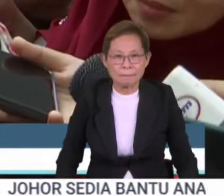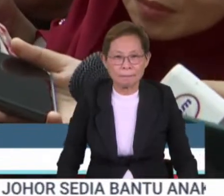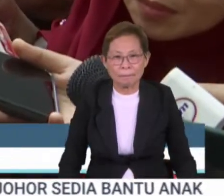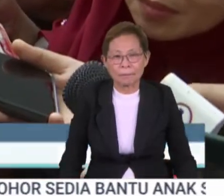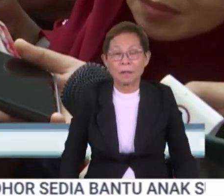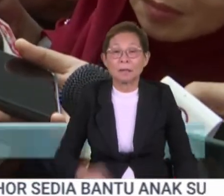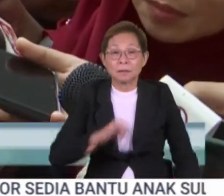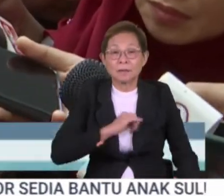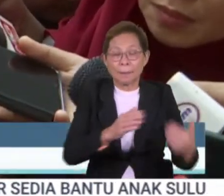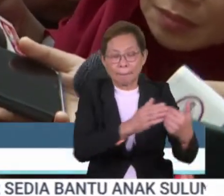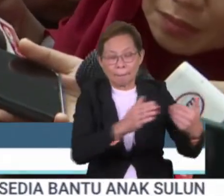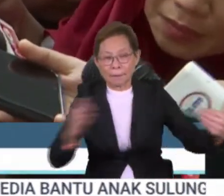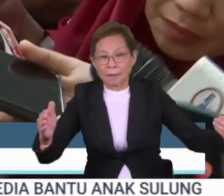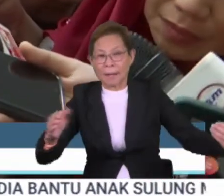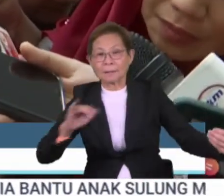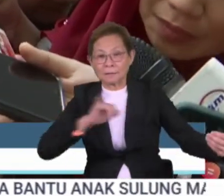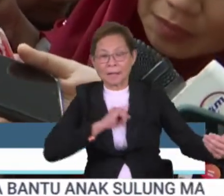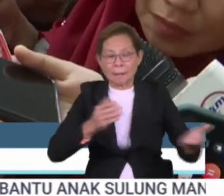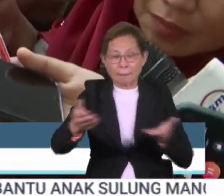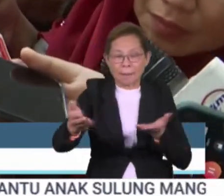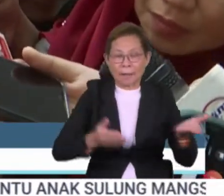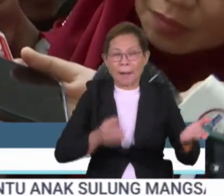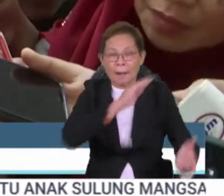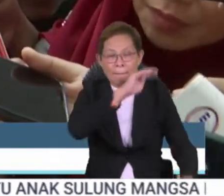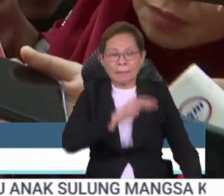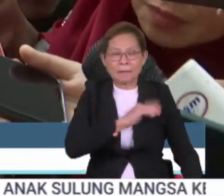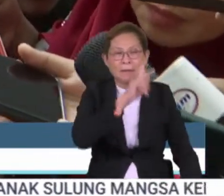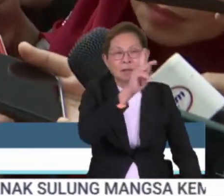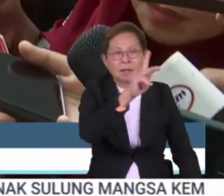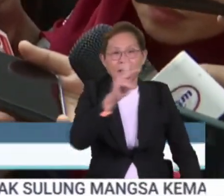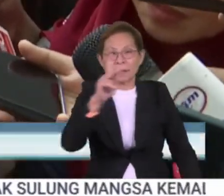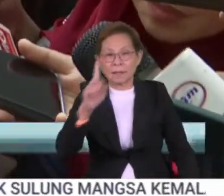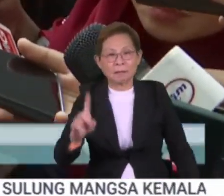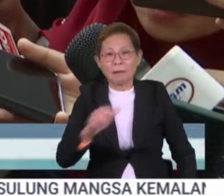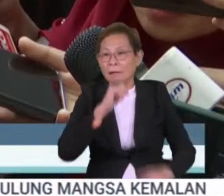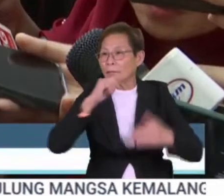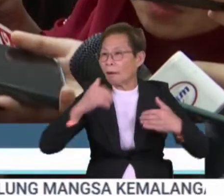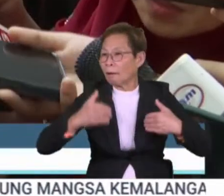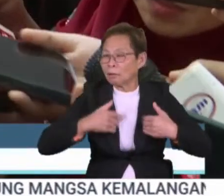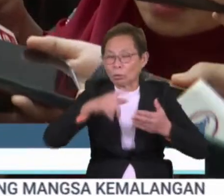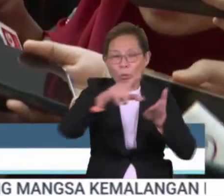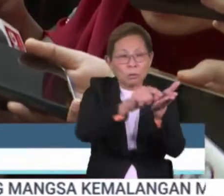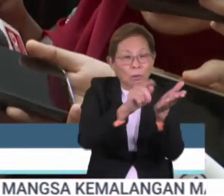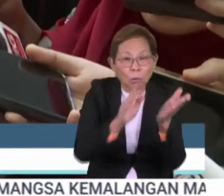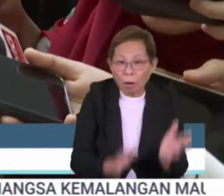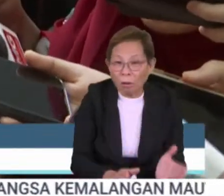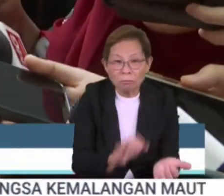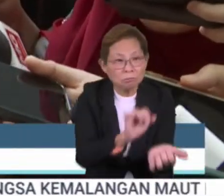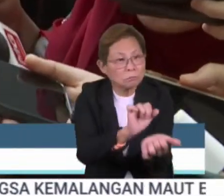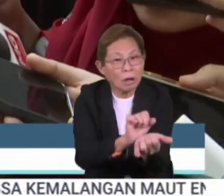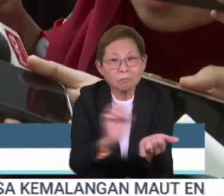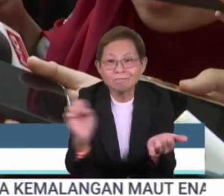Sepanjang saya berkhidmat sebagai Menteri Komunikasi dan Digital, tidak ada seorang wartawan pun yang telah ditahan oleh pihak